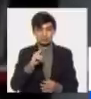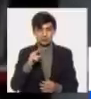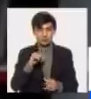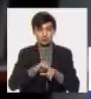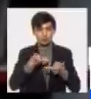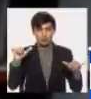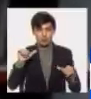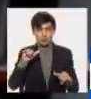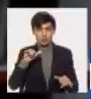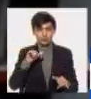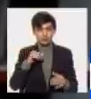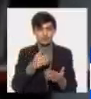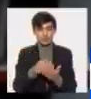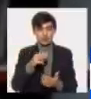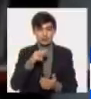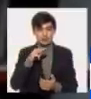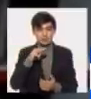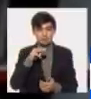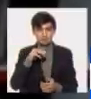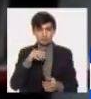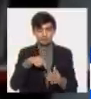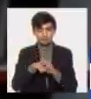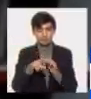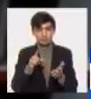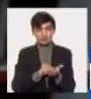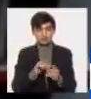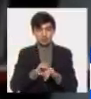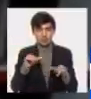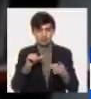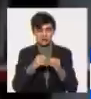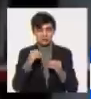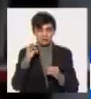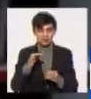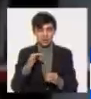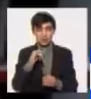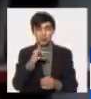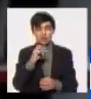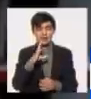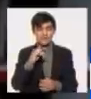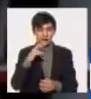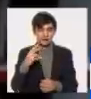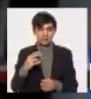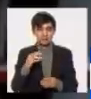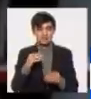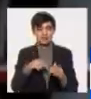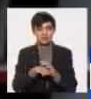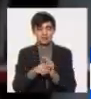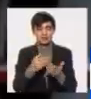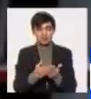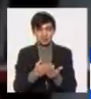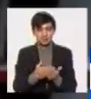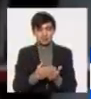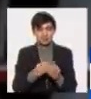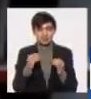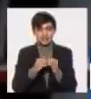увеличение с текущего, допустим, мартовского уровня пенсии, а увеличение с уровня уже увеличенной пенсии, то есть